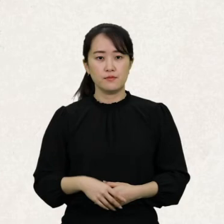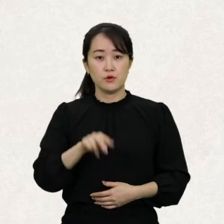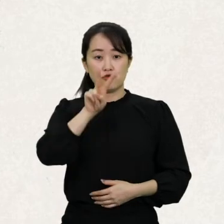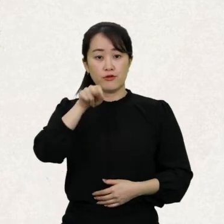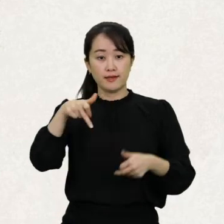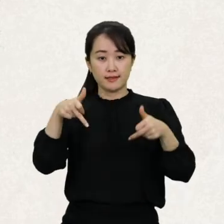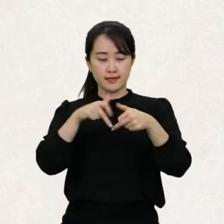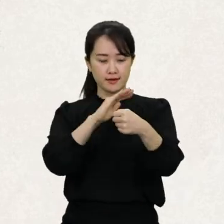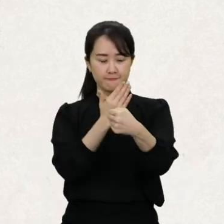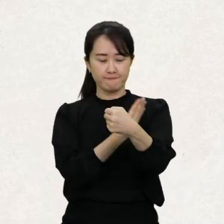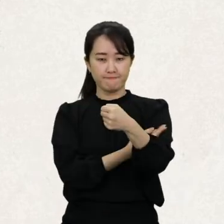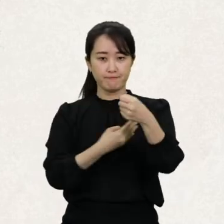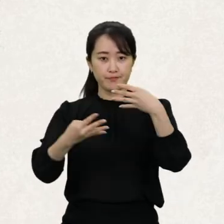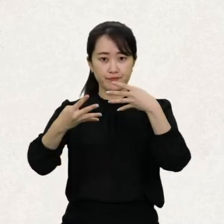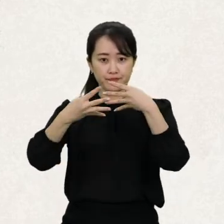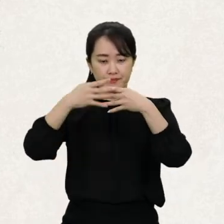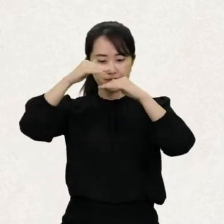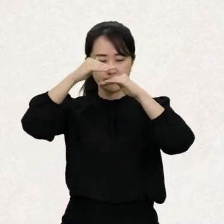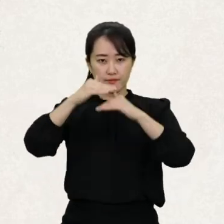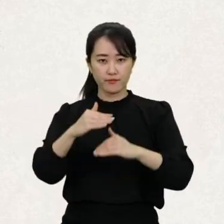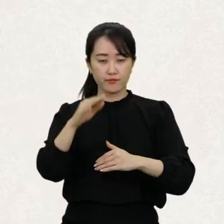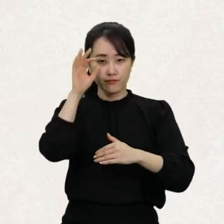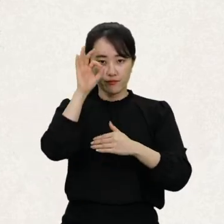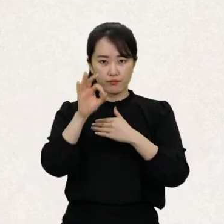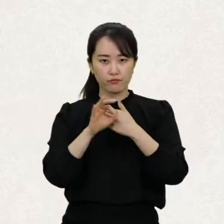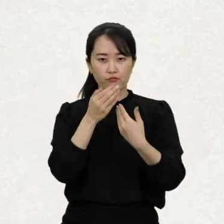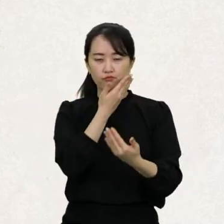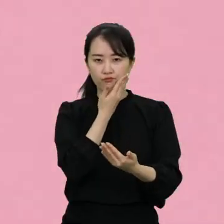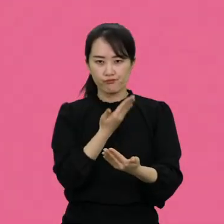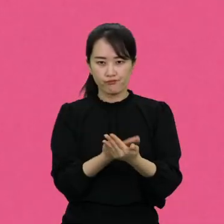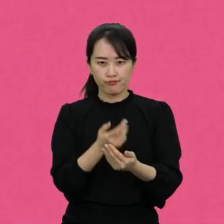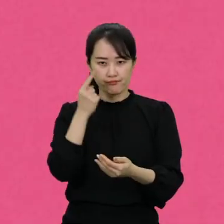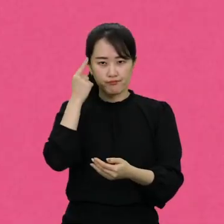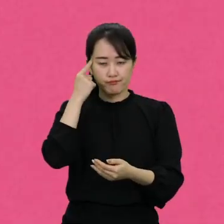유엔 장애인 권리 협약에서도 이러한 점을 중요하게 여겨